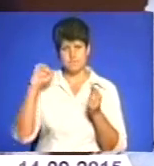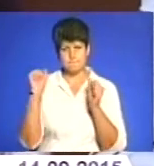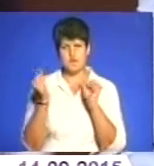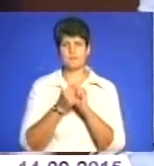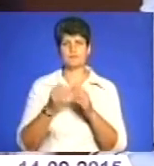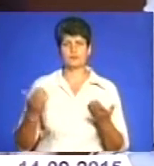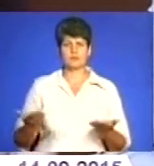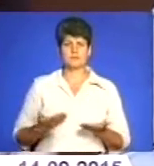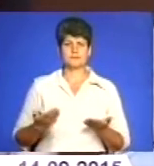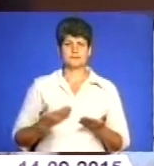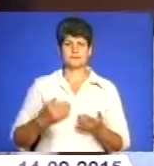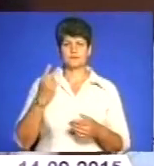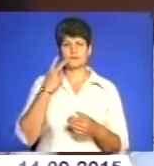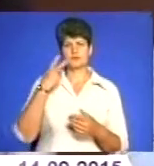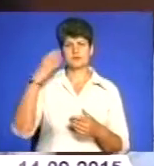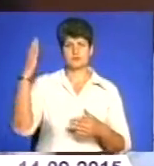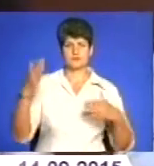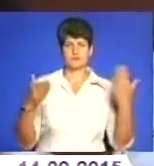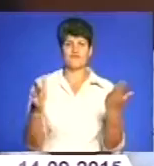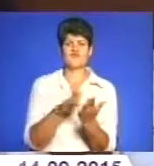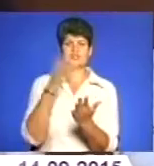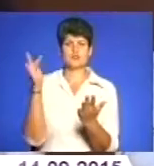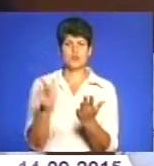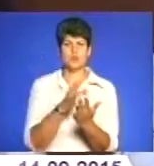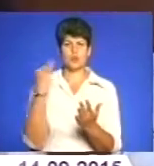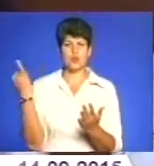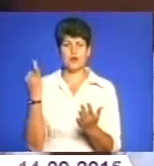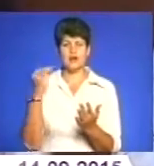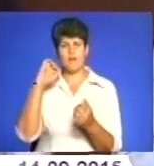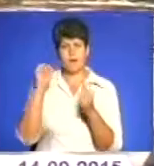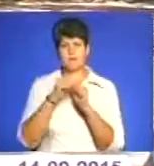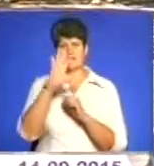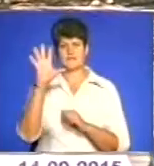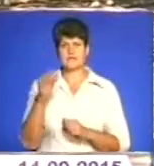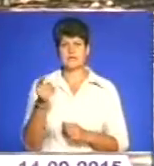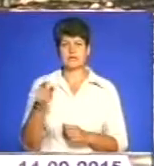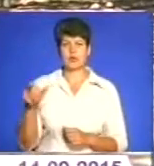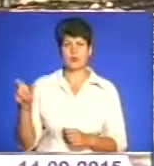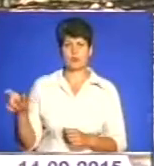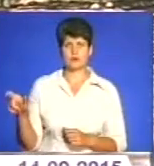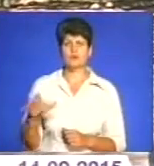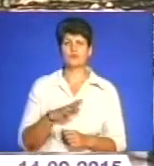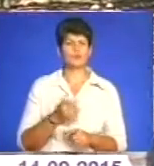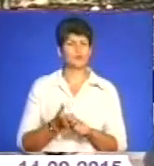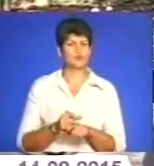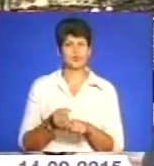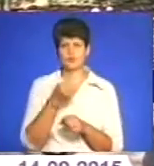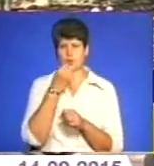лише на цій стелі, не лише в сторінках історії, але в пам'яті всіх тернополян. Він був дуже хорошим